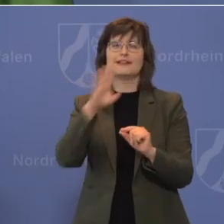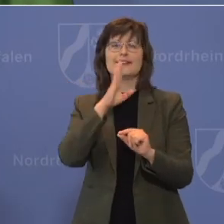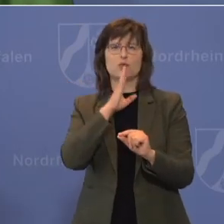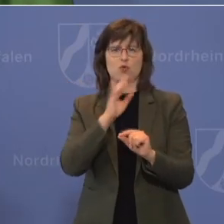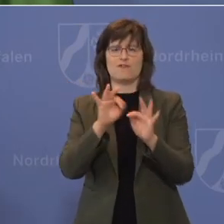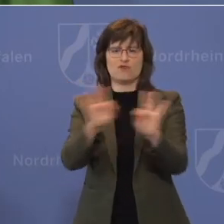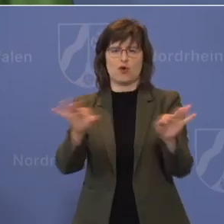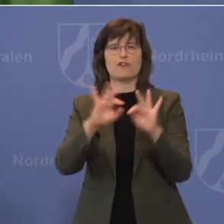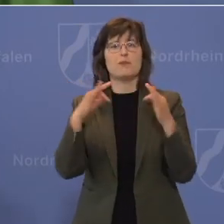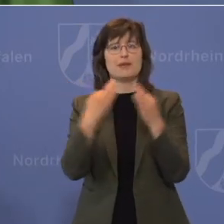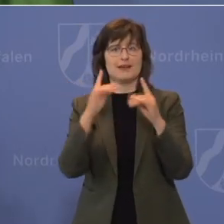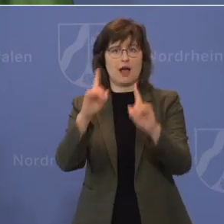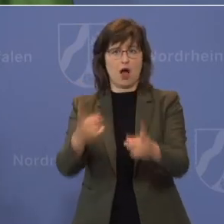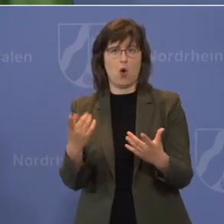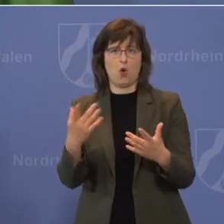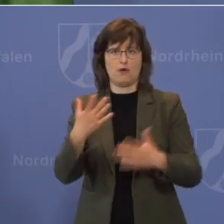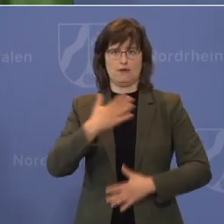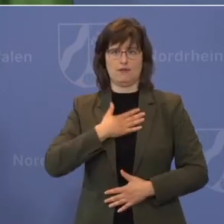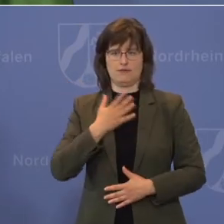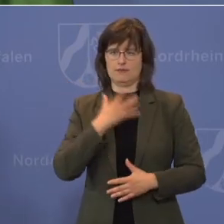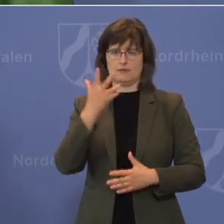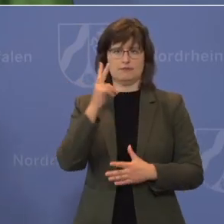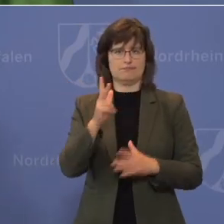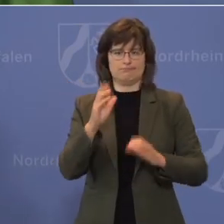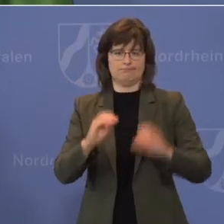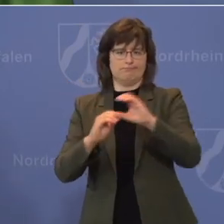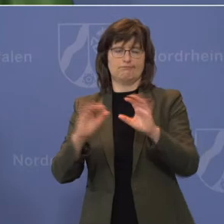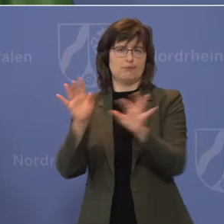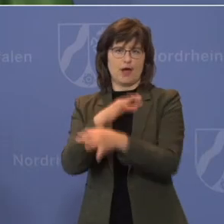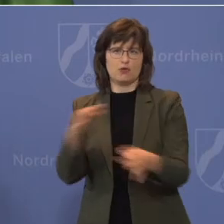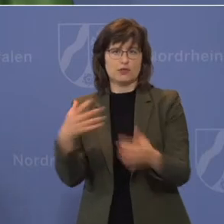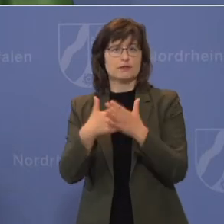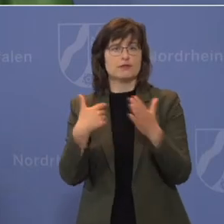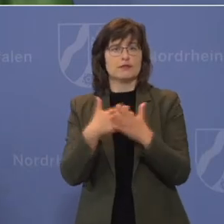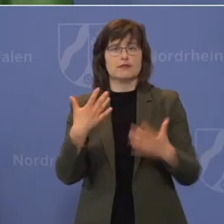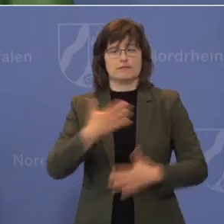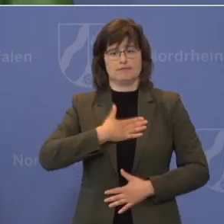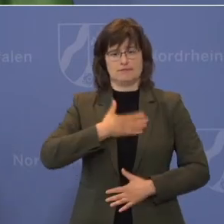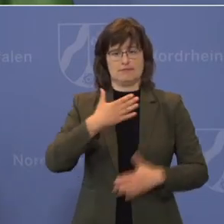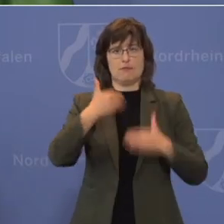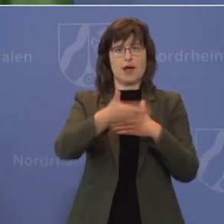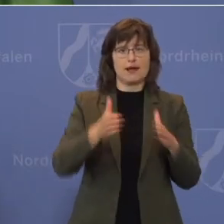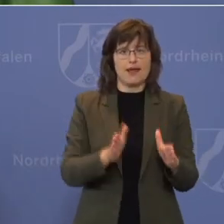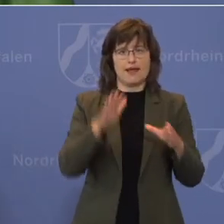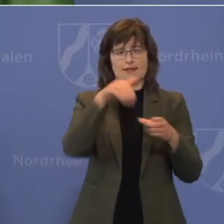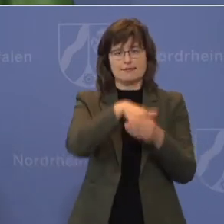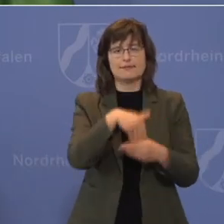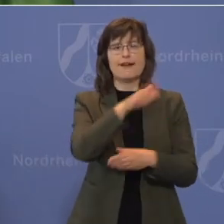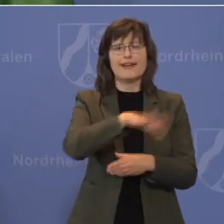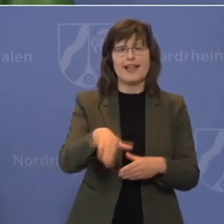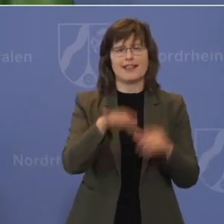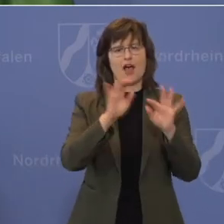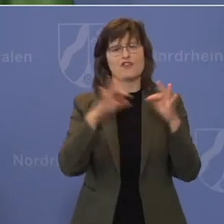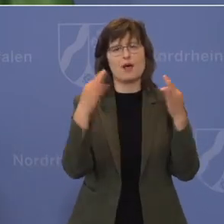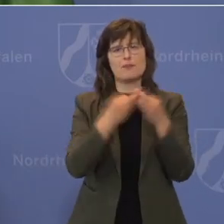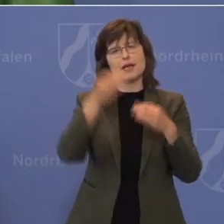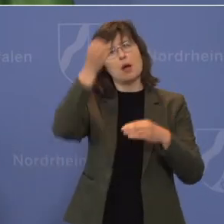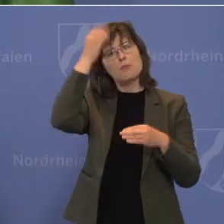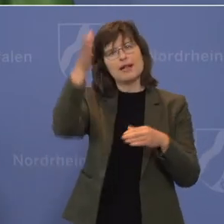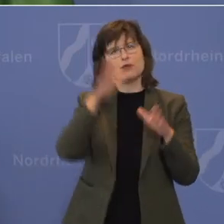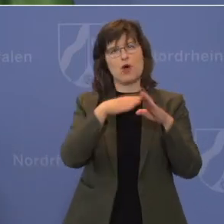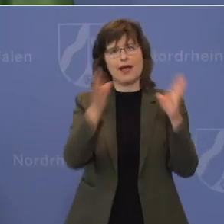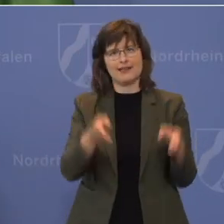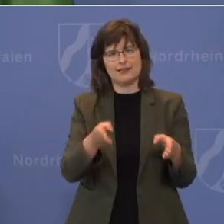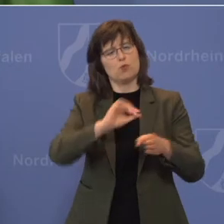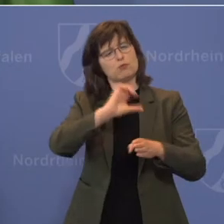hinaus werden wir aber sicherlich auch in unserem Paket die Kinder, die Familien, die Bildungseinrichtungen nochmal in ganz besonderer Weise in den